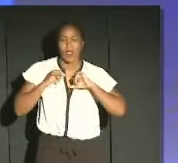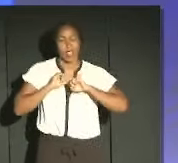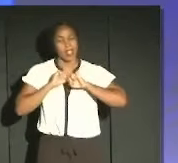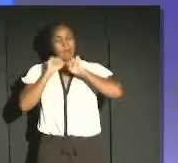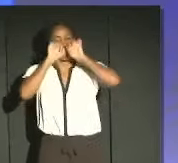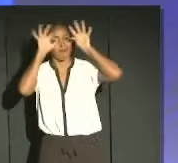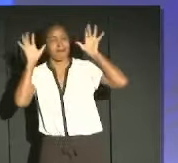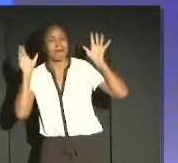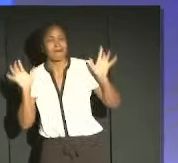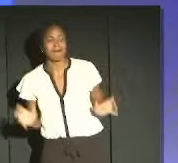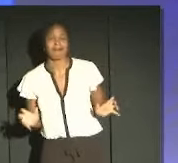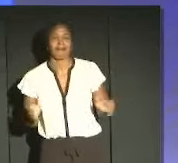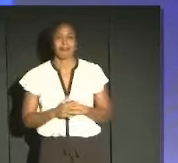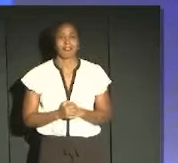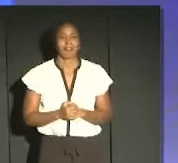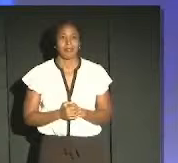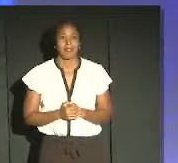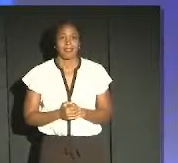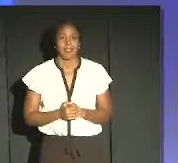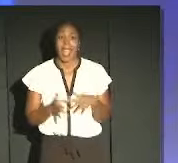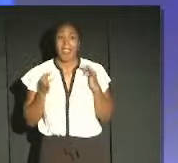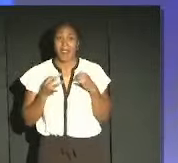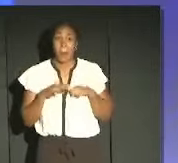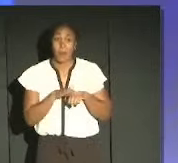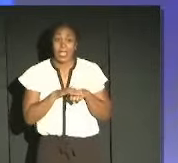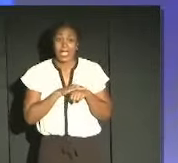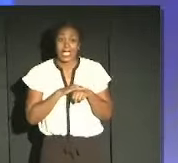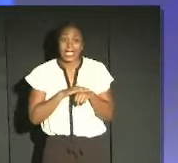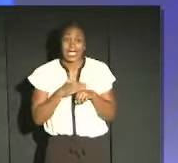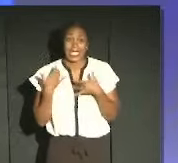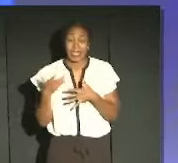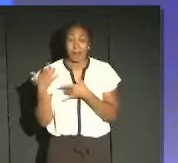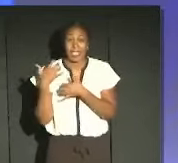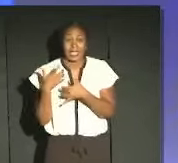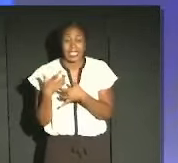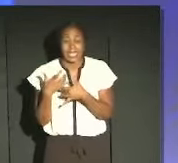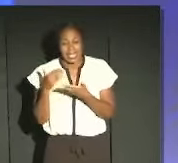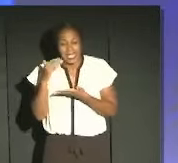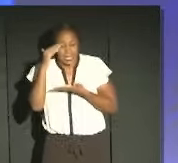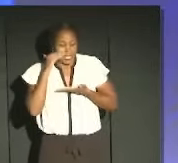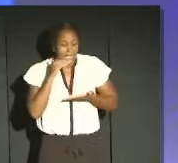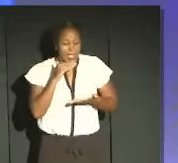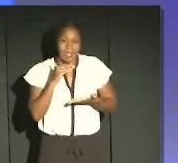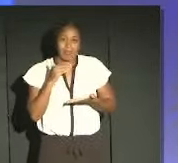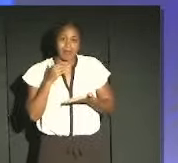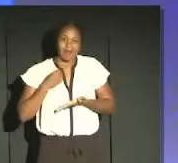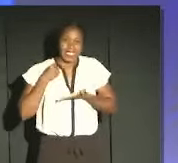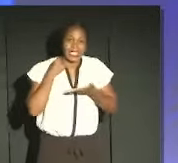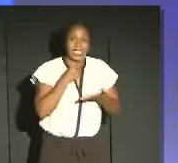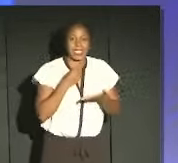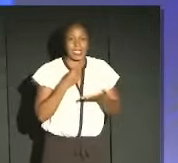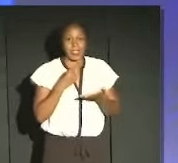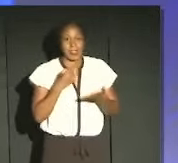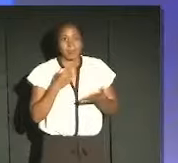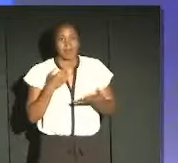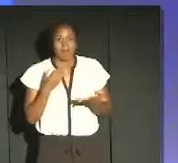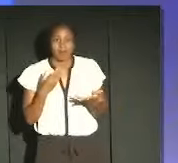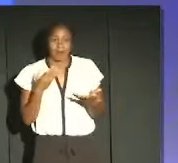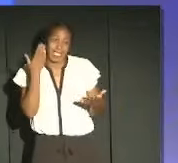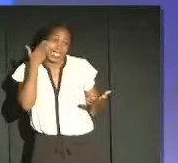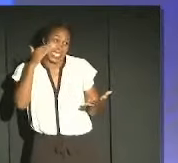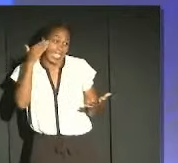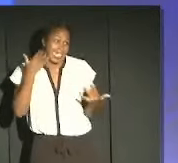éclatante et notamment en politique on a du mal à leur transmettre le flambeau vous en savez